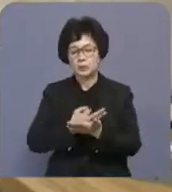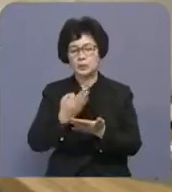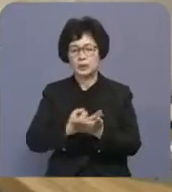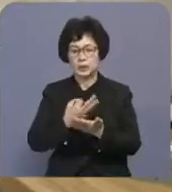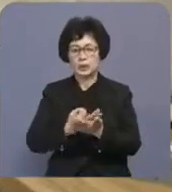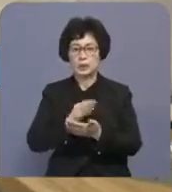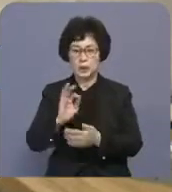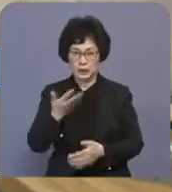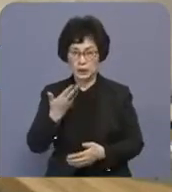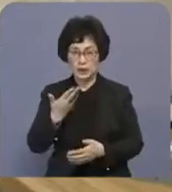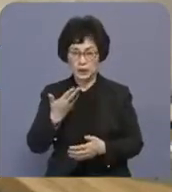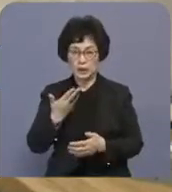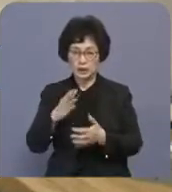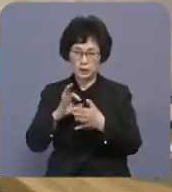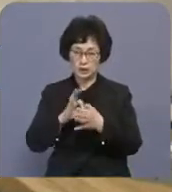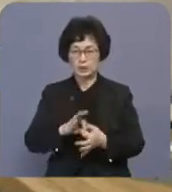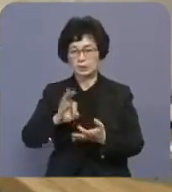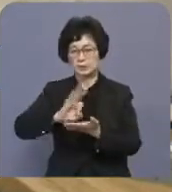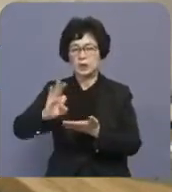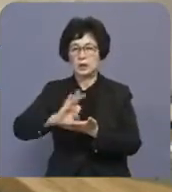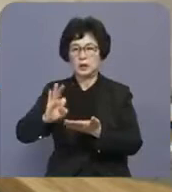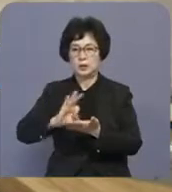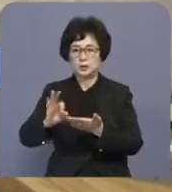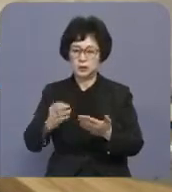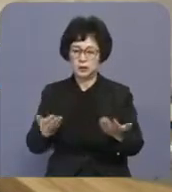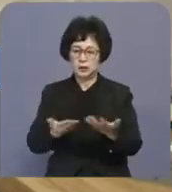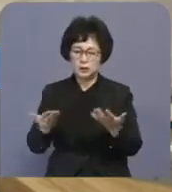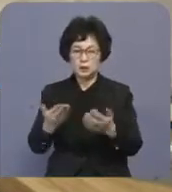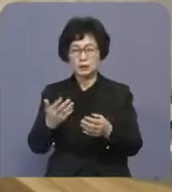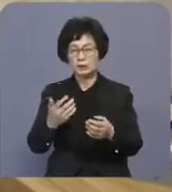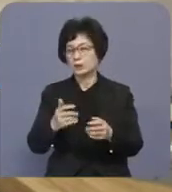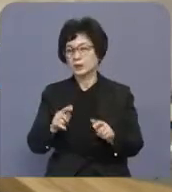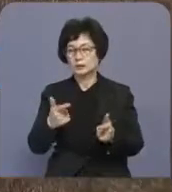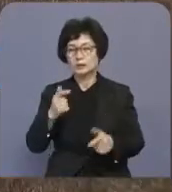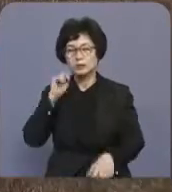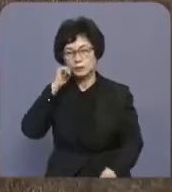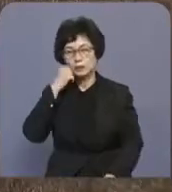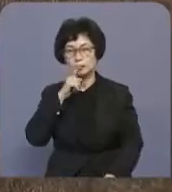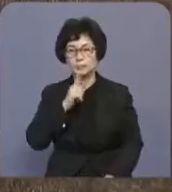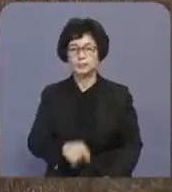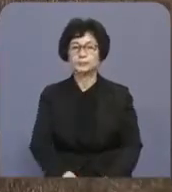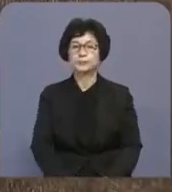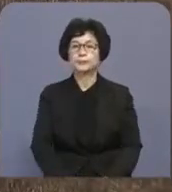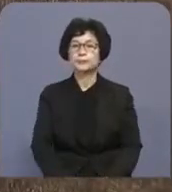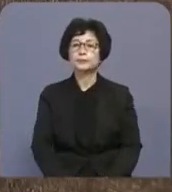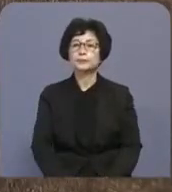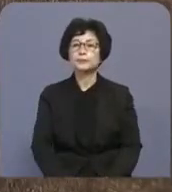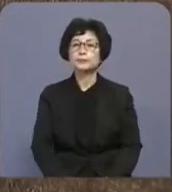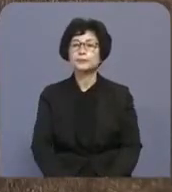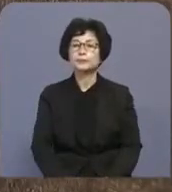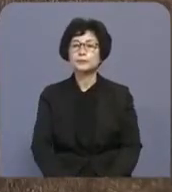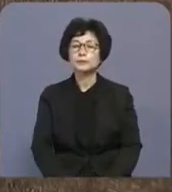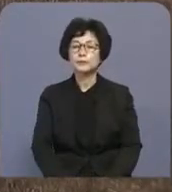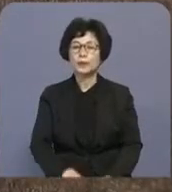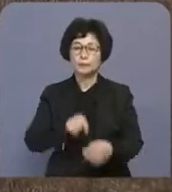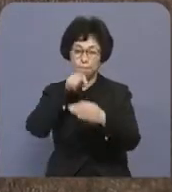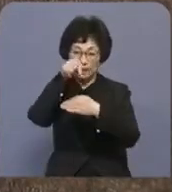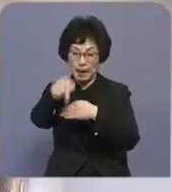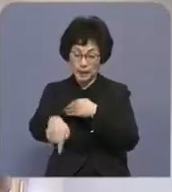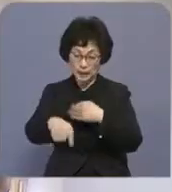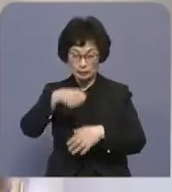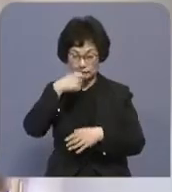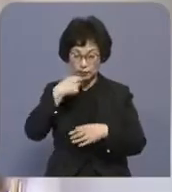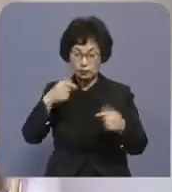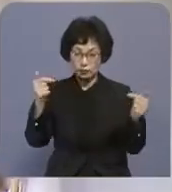나이가 넘었는데도 지금 일을 안 할 수 없는 이유가 그런 거예요. 감염 우려 탓에 외식 횟수는